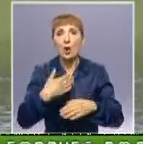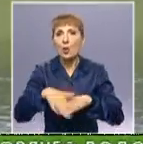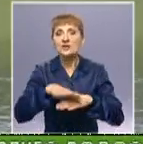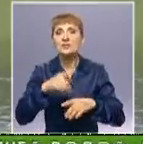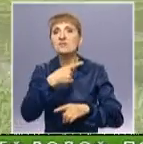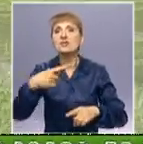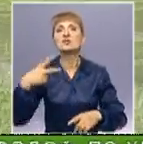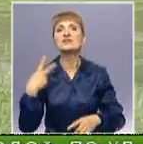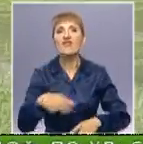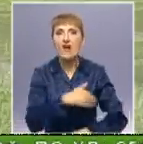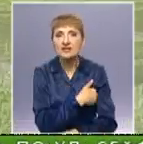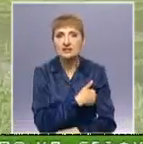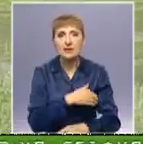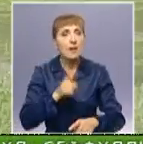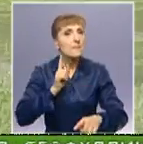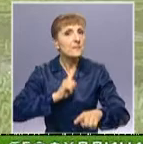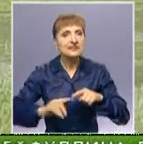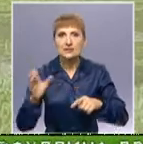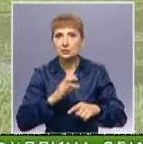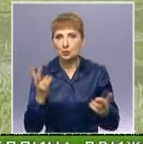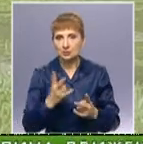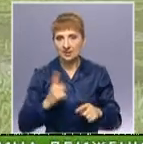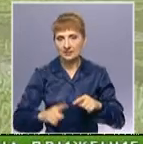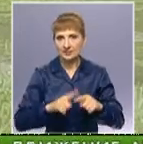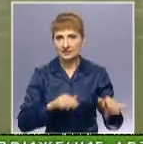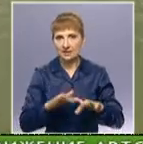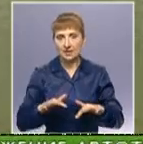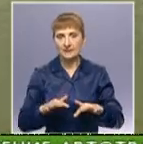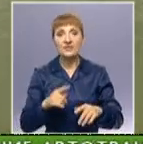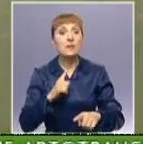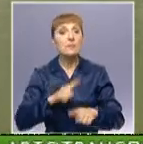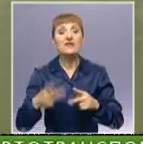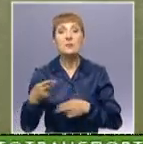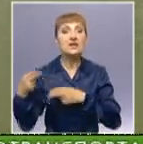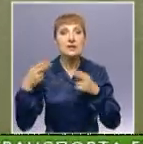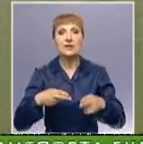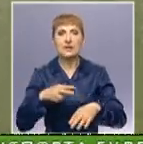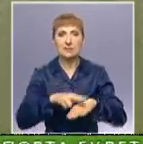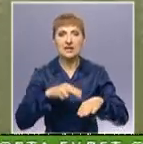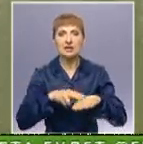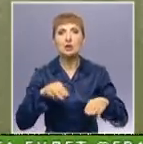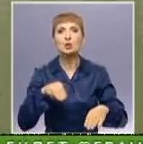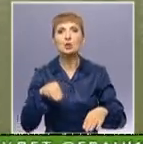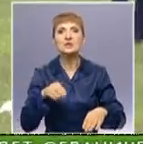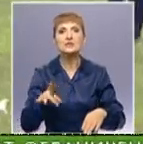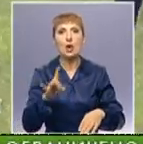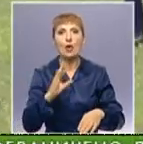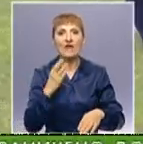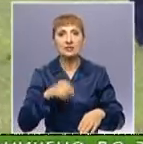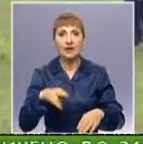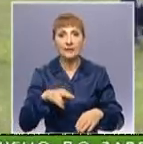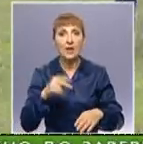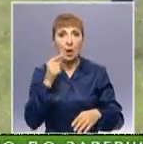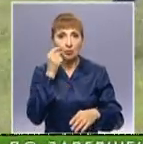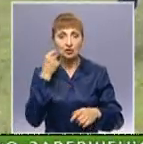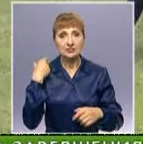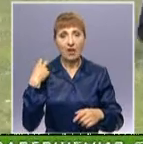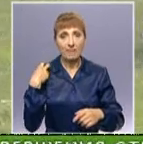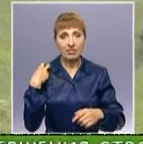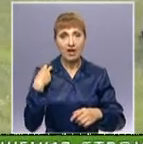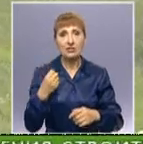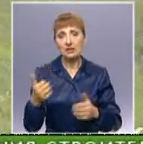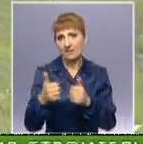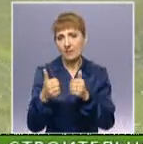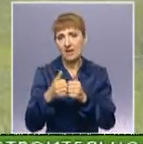минус 20. Счет времени шел на секунды. Первыми на ЧП прибыли стражи порядка Турсибского РУВД. Капитан Ганис Салтанкулов и его напарник